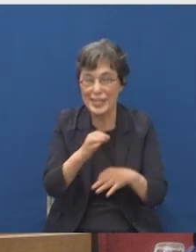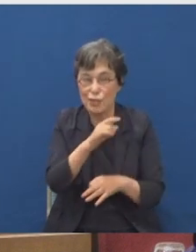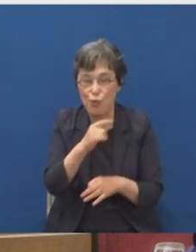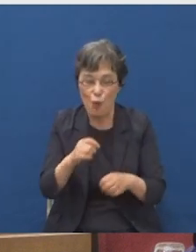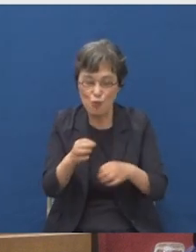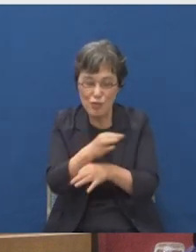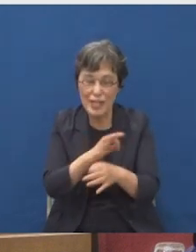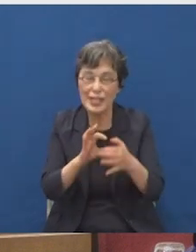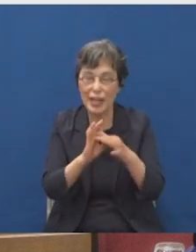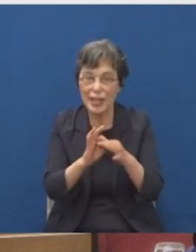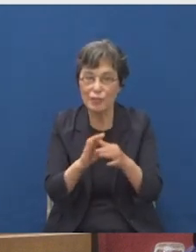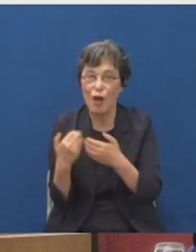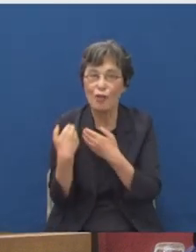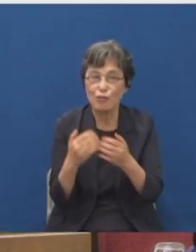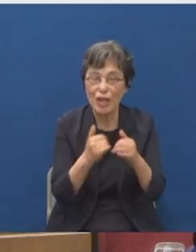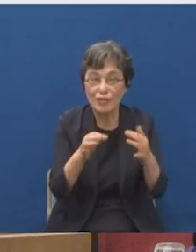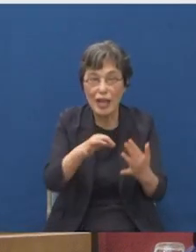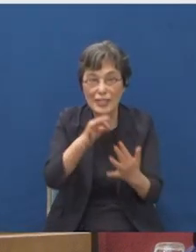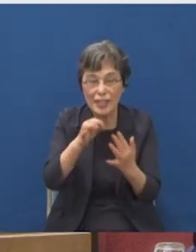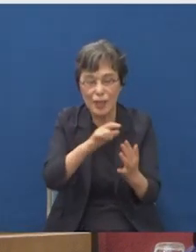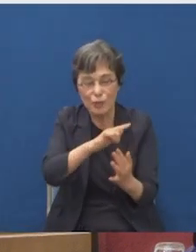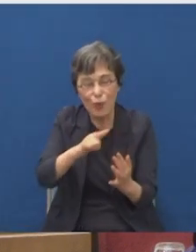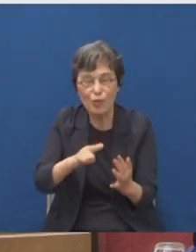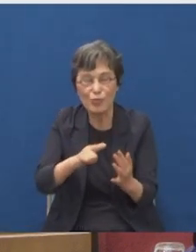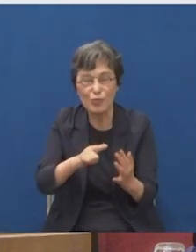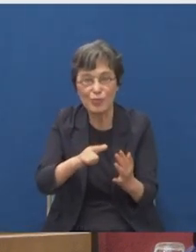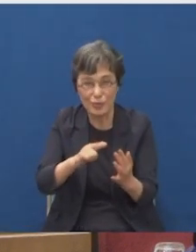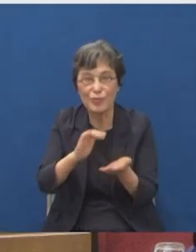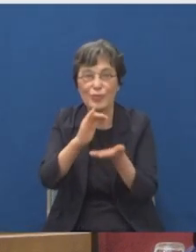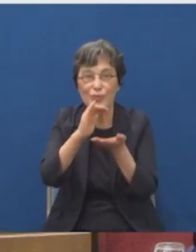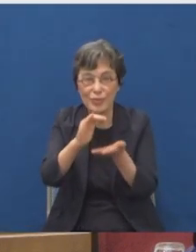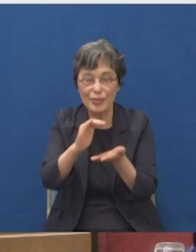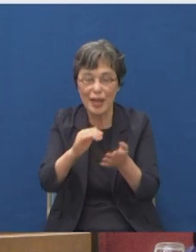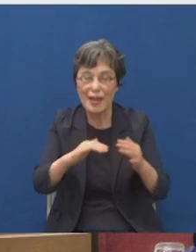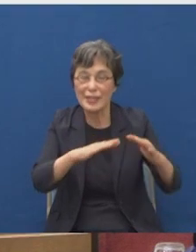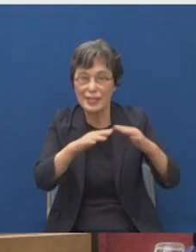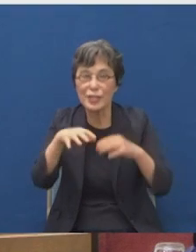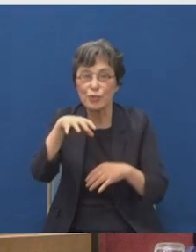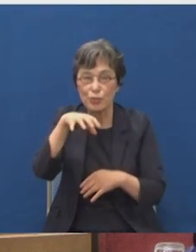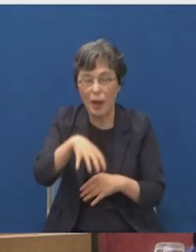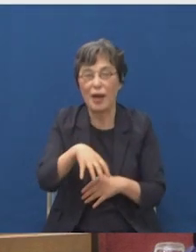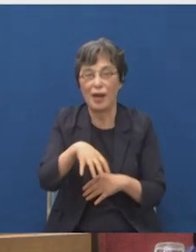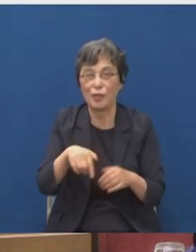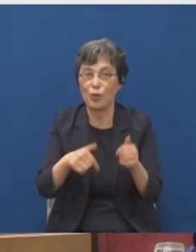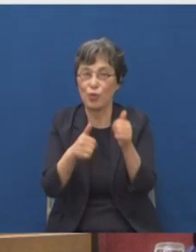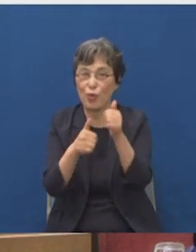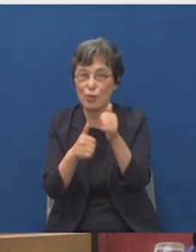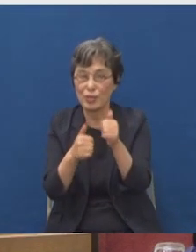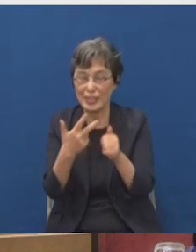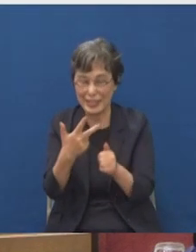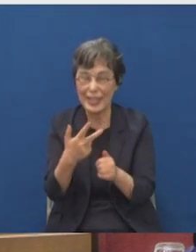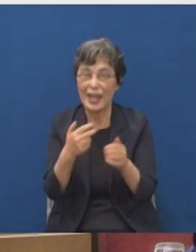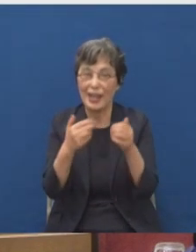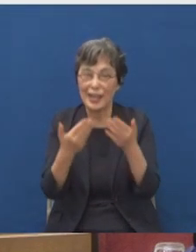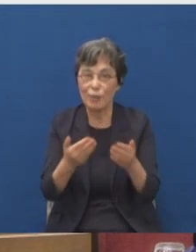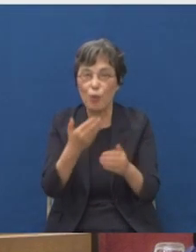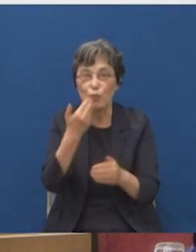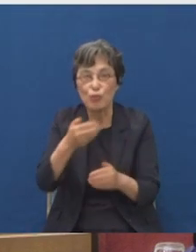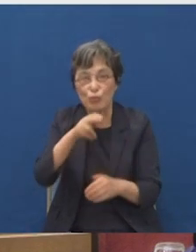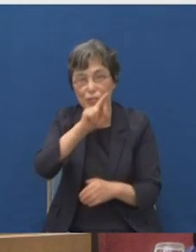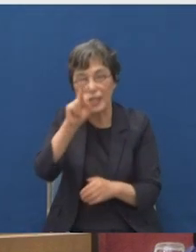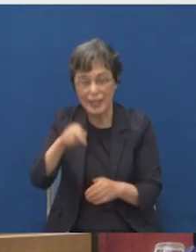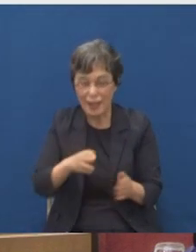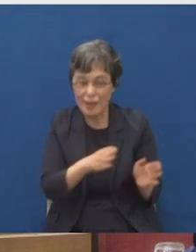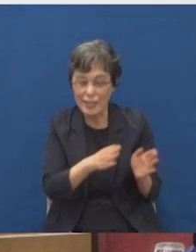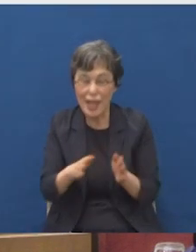営に係る受託者の選定等に関する事項について審議するため、京都市学校給食センター整備運